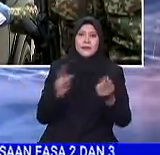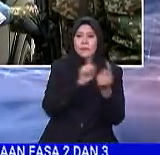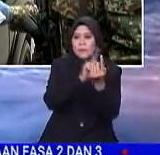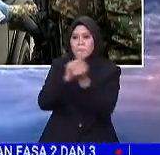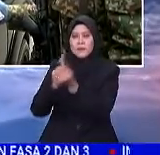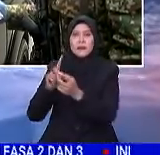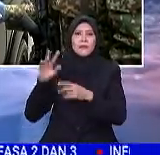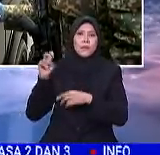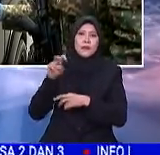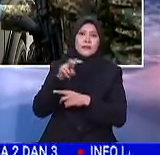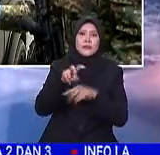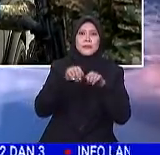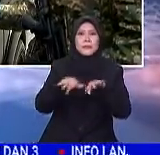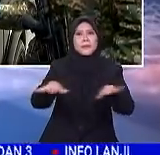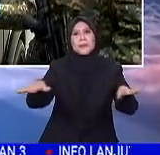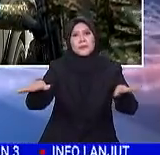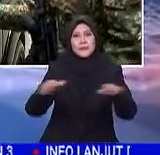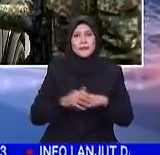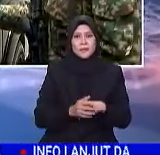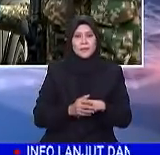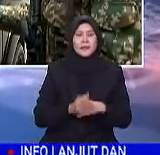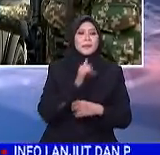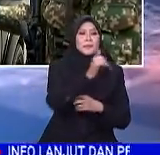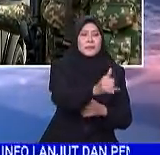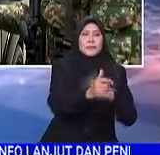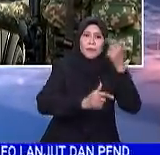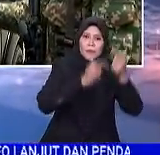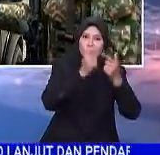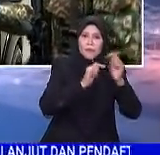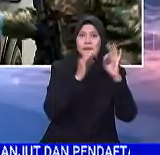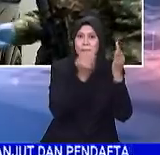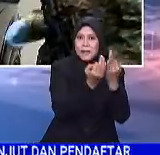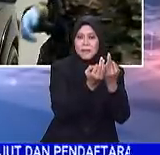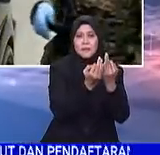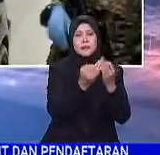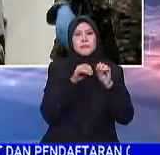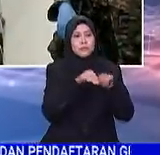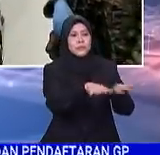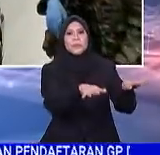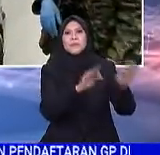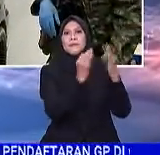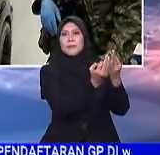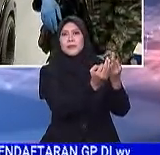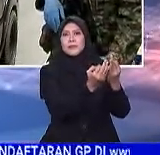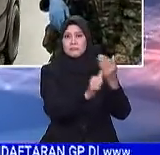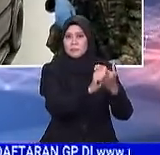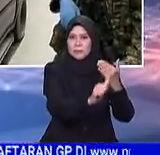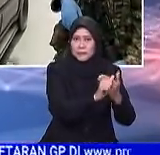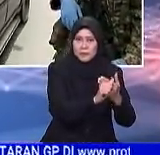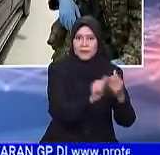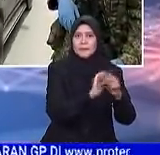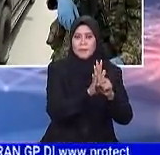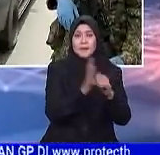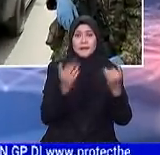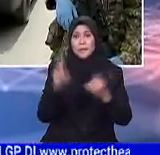tempat. Jadi dengan menziarah keluarga, kita meningkatkan risiko jangkitan. Jadi terpaksa